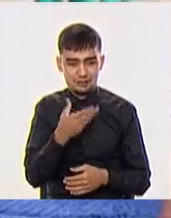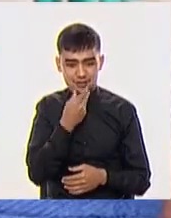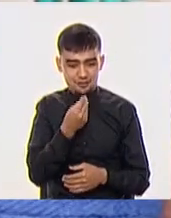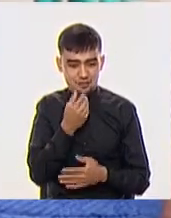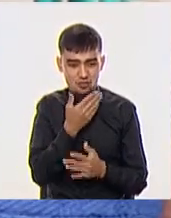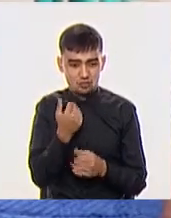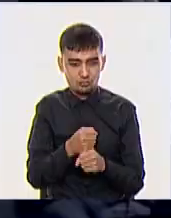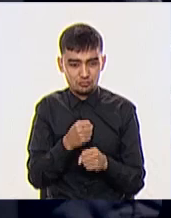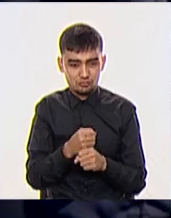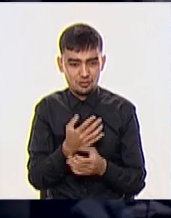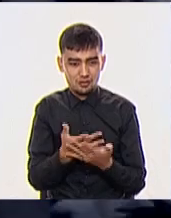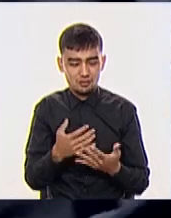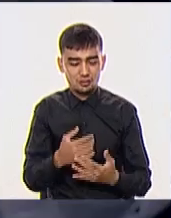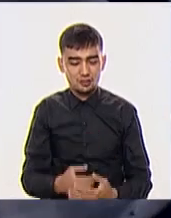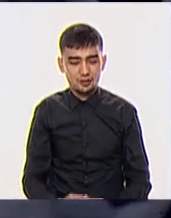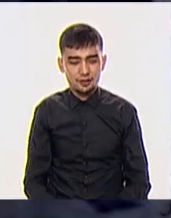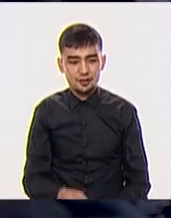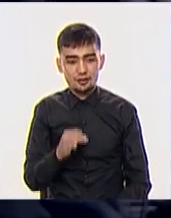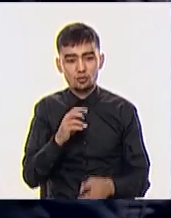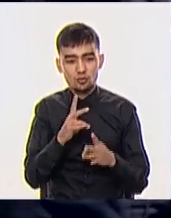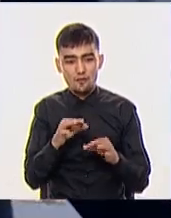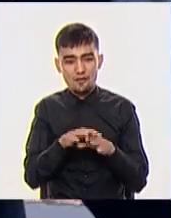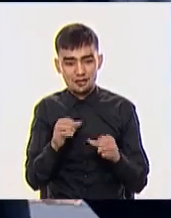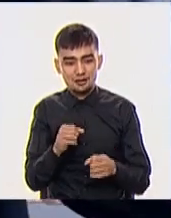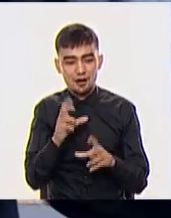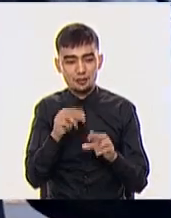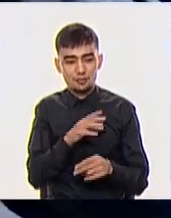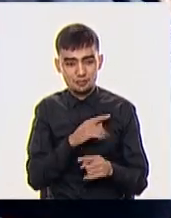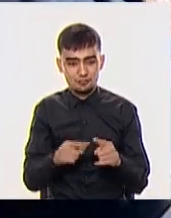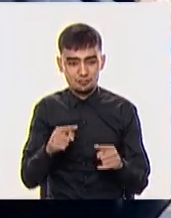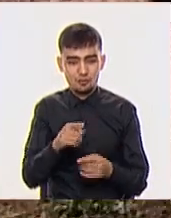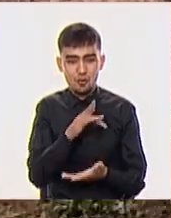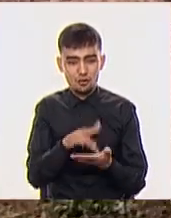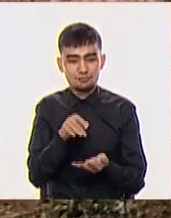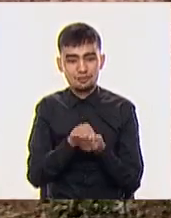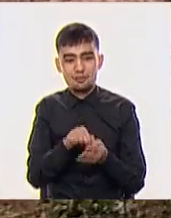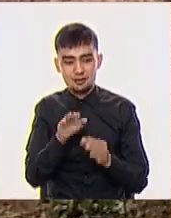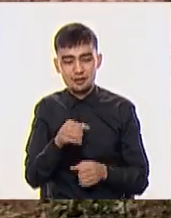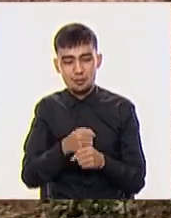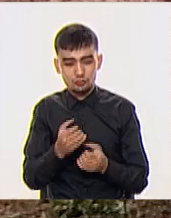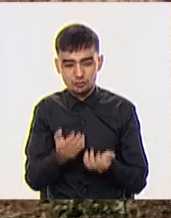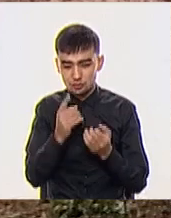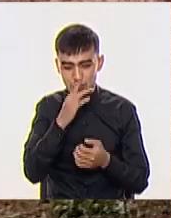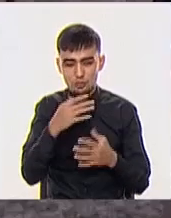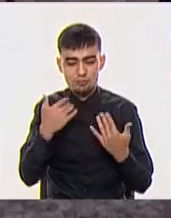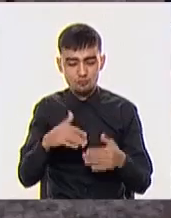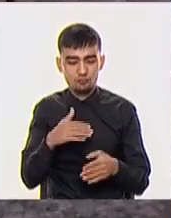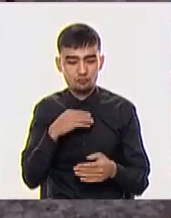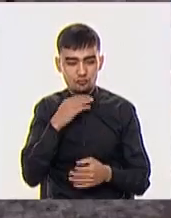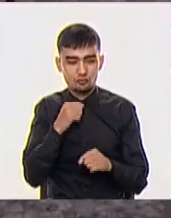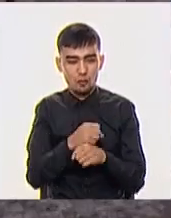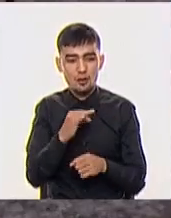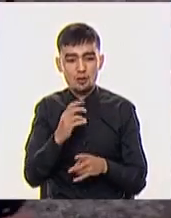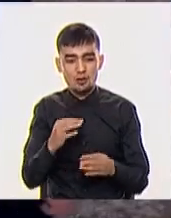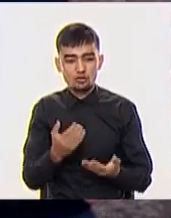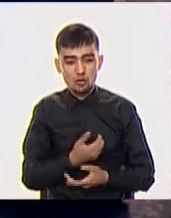некрасивые вещи творится. Пока чиновники обещают, что работы на городище и могильнике больше не будут проводиться, но местные жители не